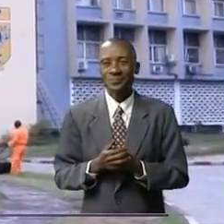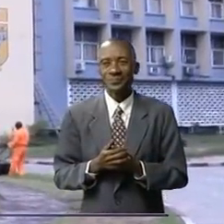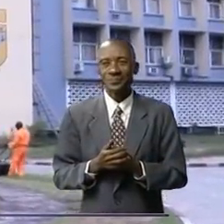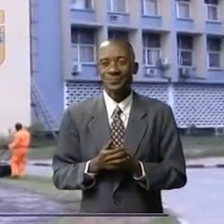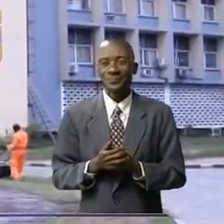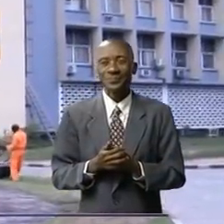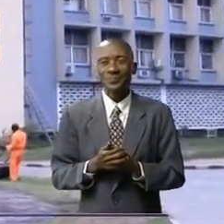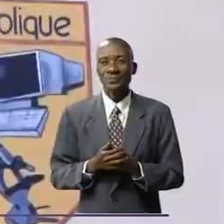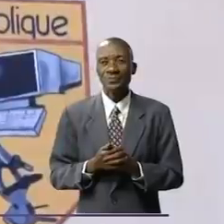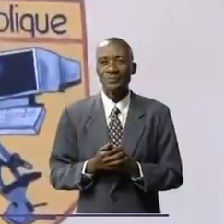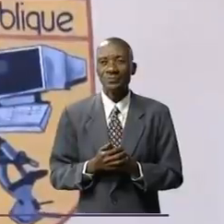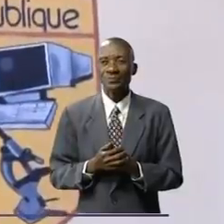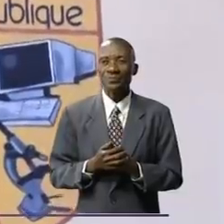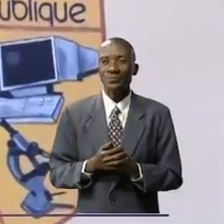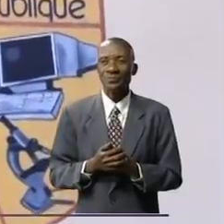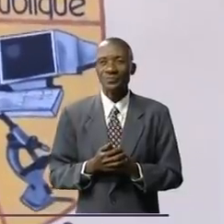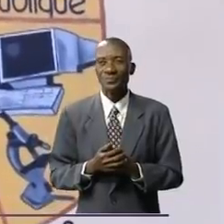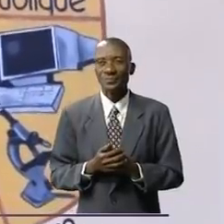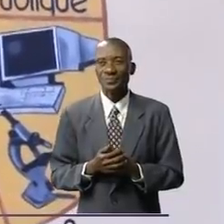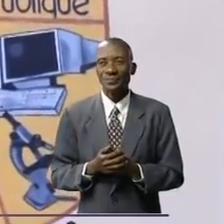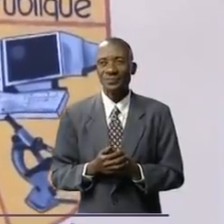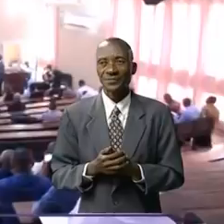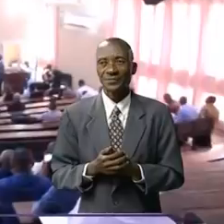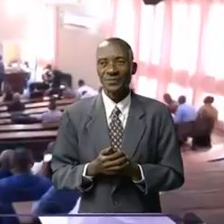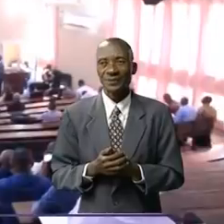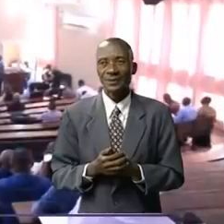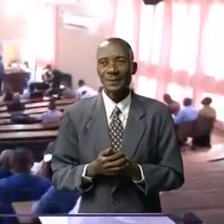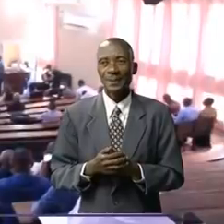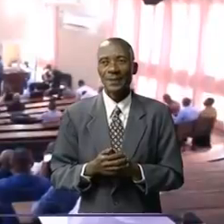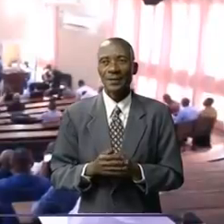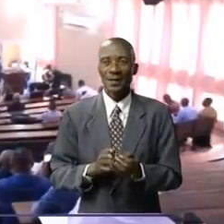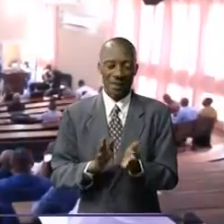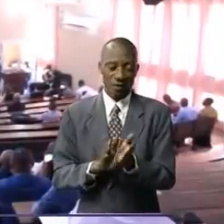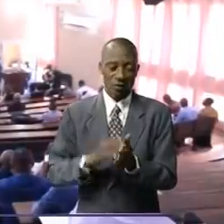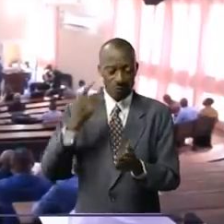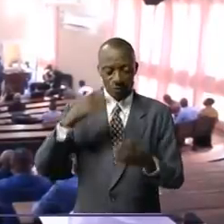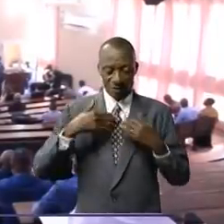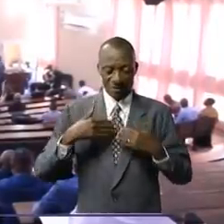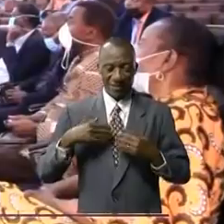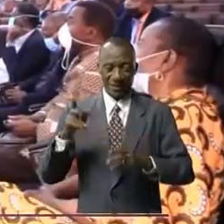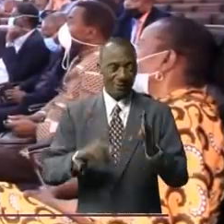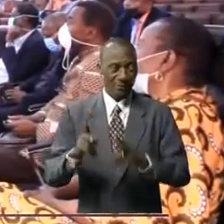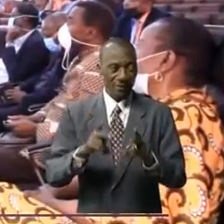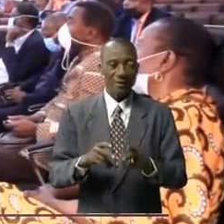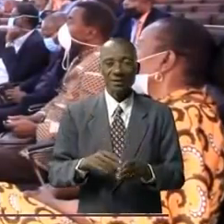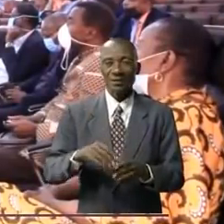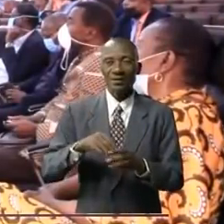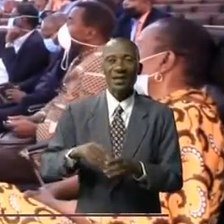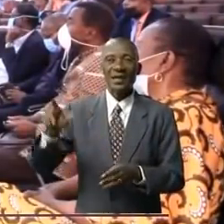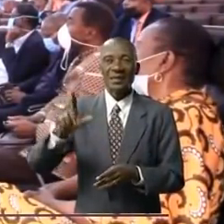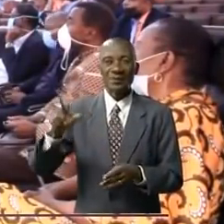C'est la première édition de cours spéciaux d'enseignement supérieur lancée à l'École de santé publique de l'Université de Kinshasa. Cette